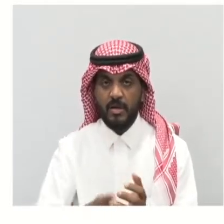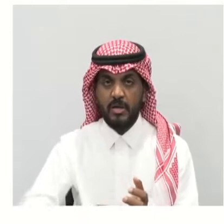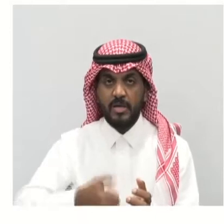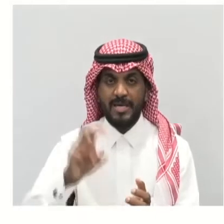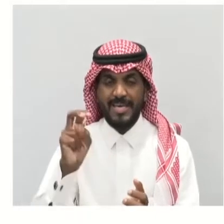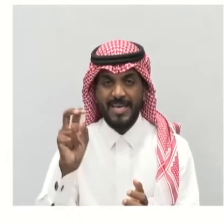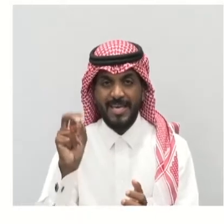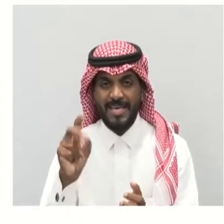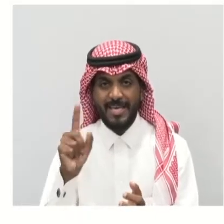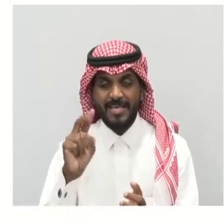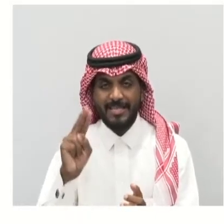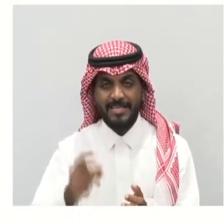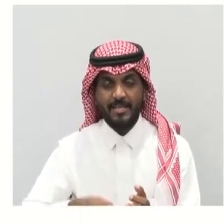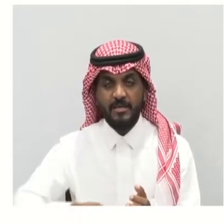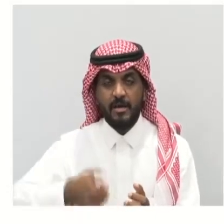اقتراحات،